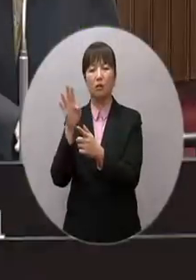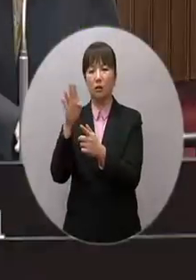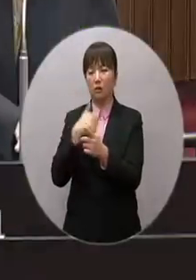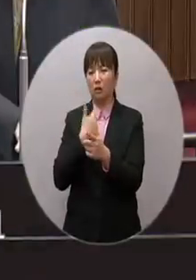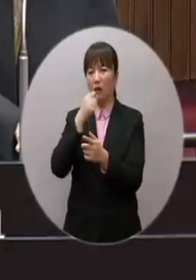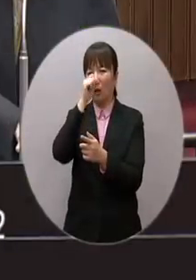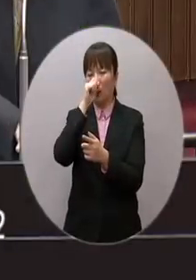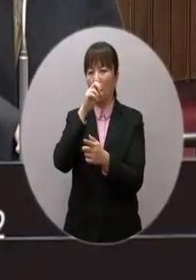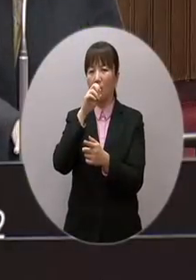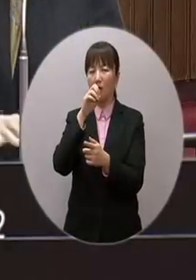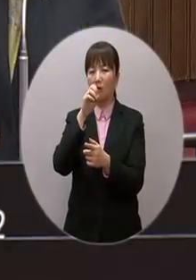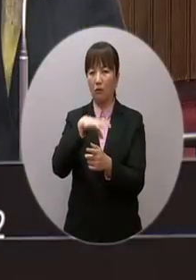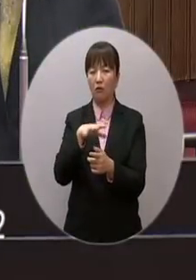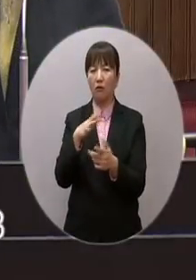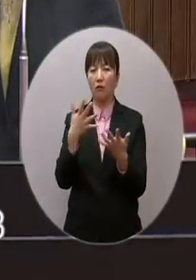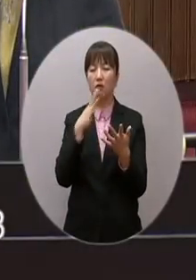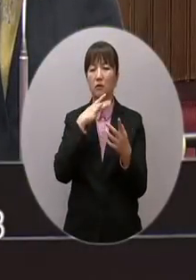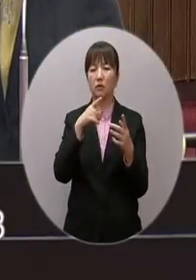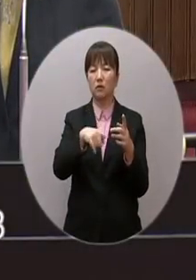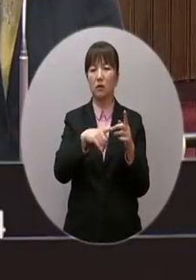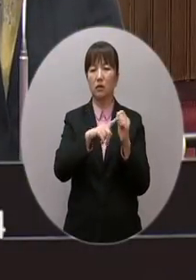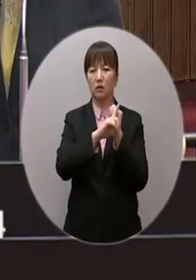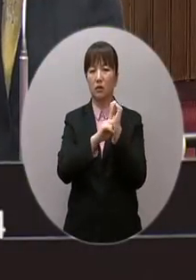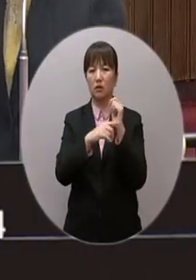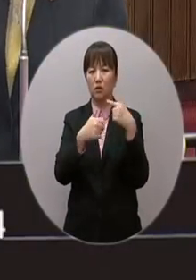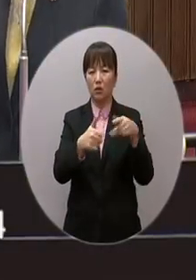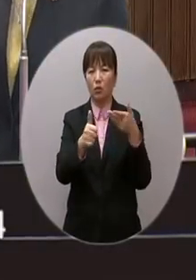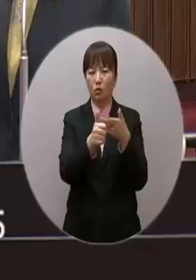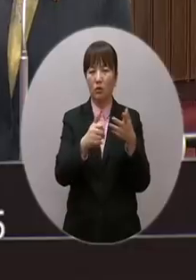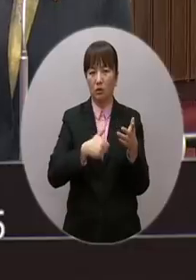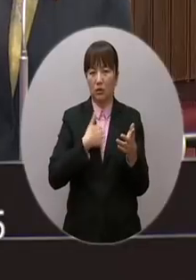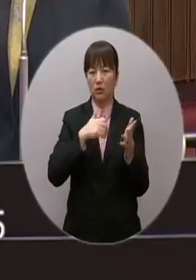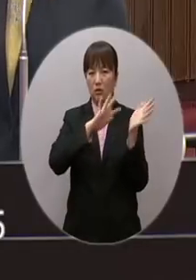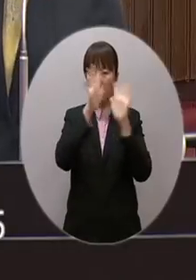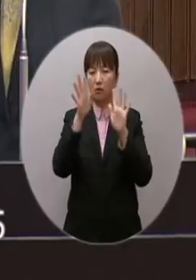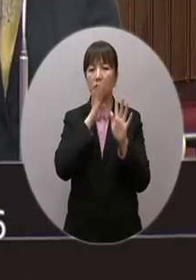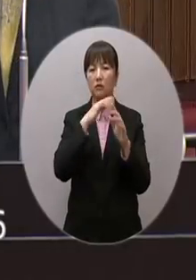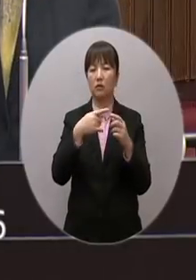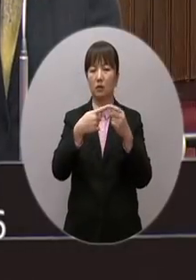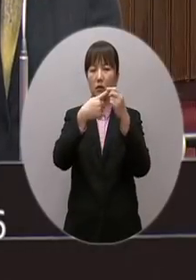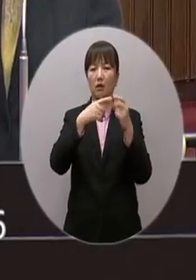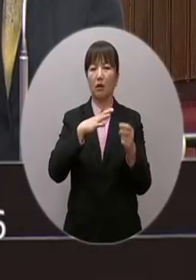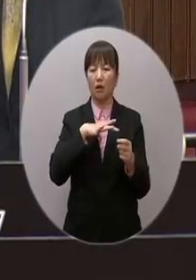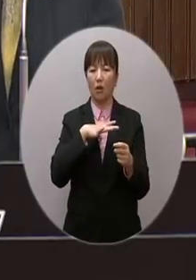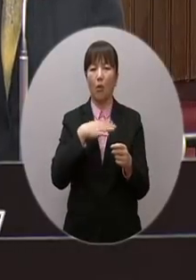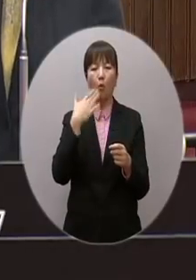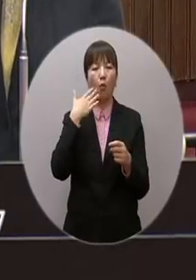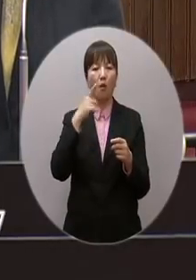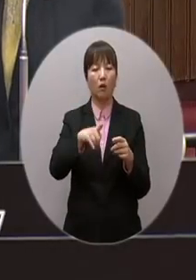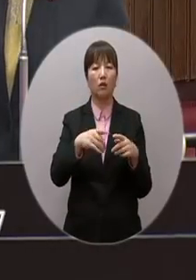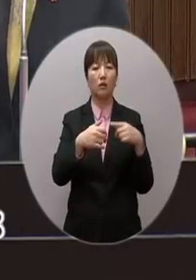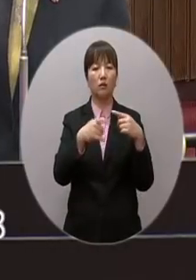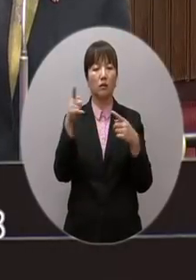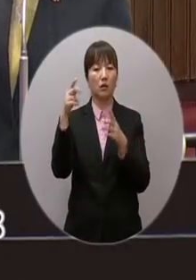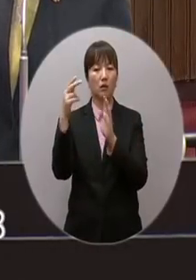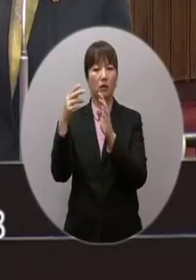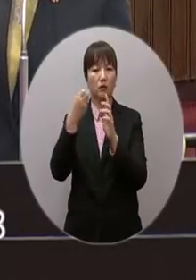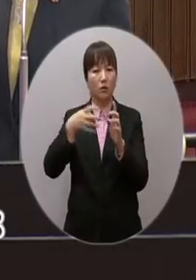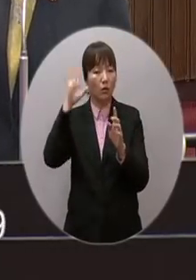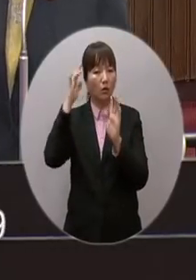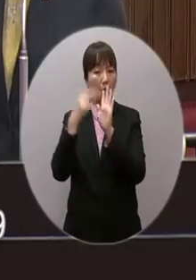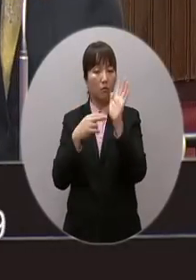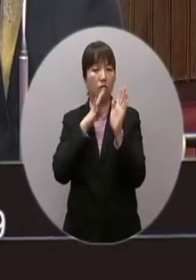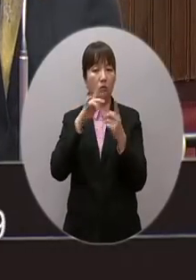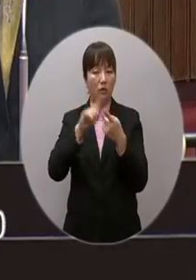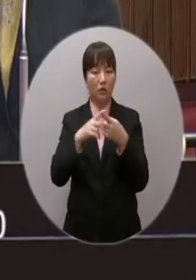呢？目前在性别平等教育的这个教育现场的状况，第一线的教师，那如果他们这个报道没错的话，全